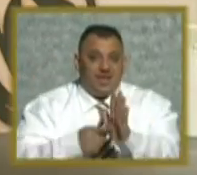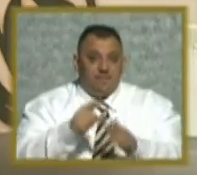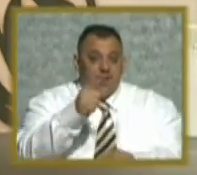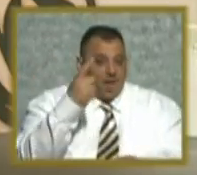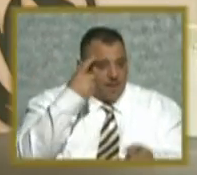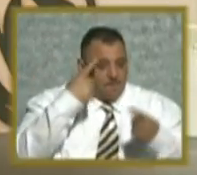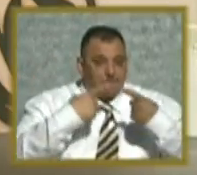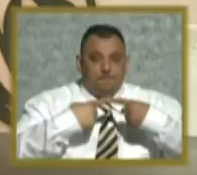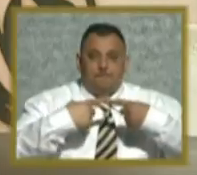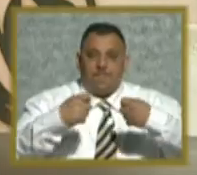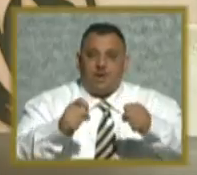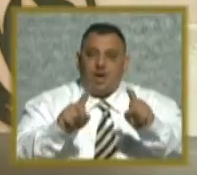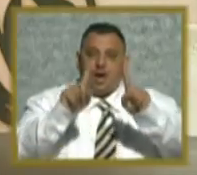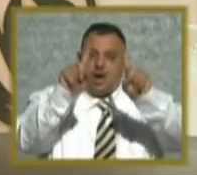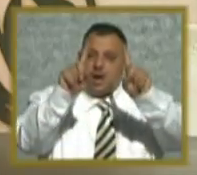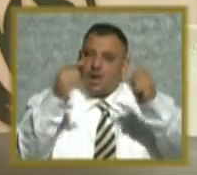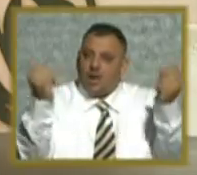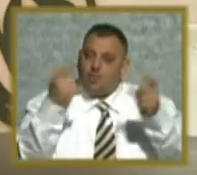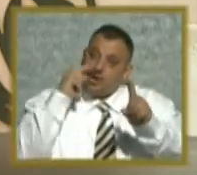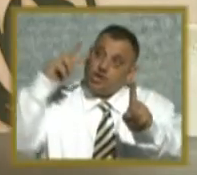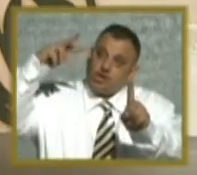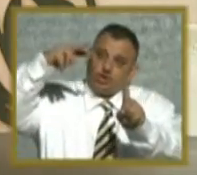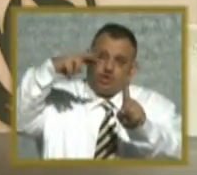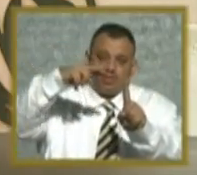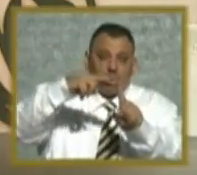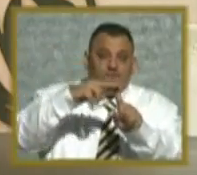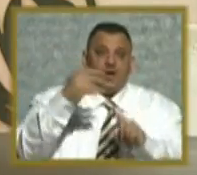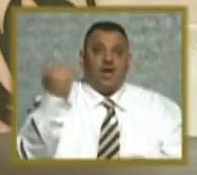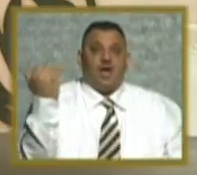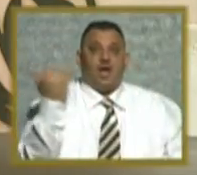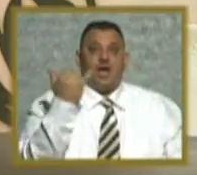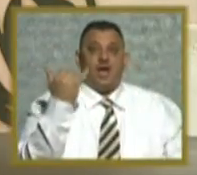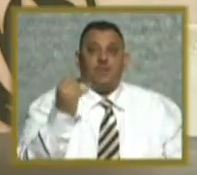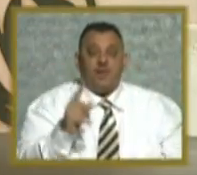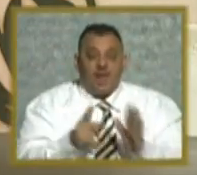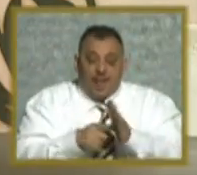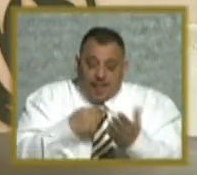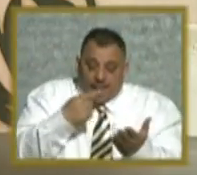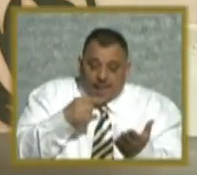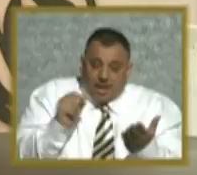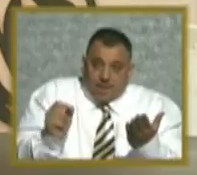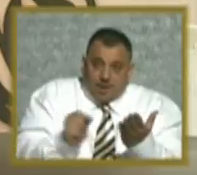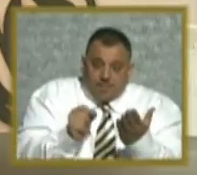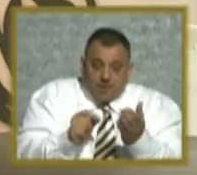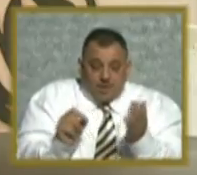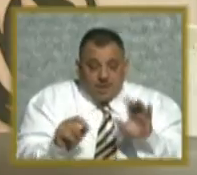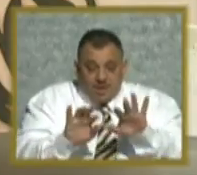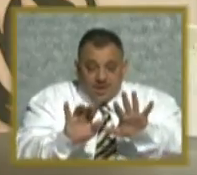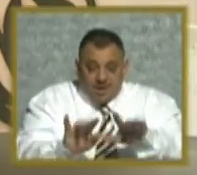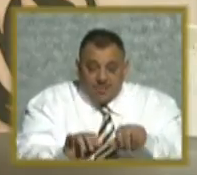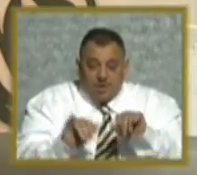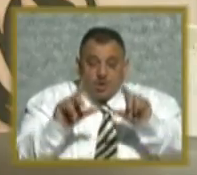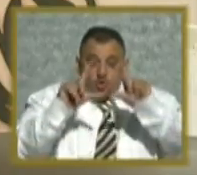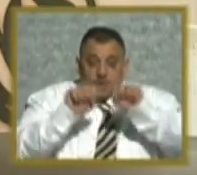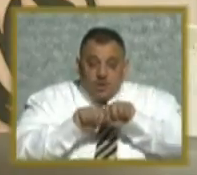تعلم بأن الله جل وعلا يراك ومطلع عليك ويعلم حالك، وأن كل كلمة تكتبها وكل صورة